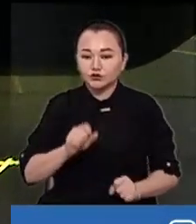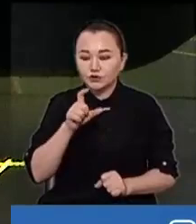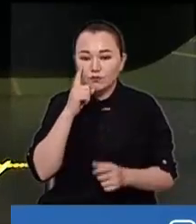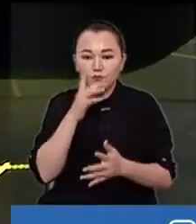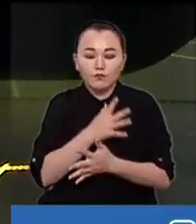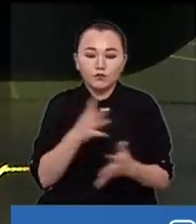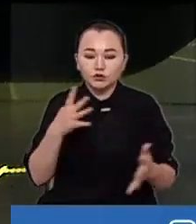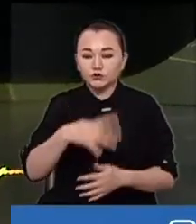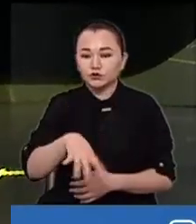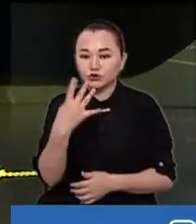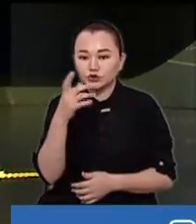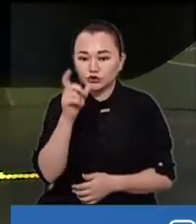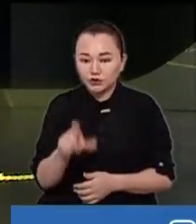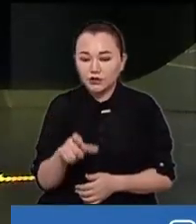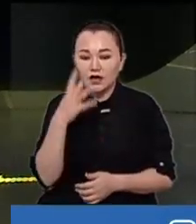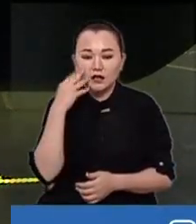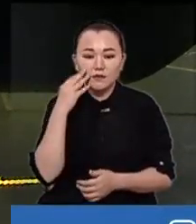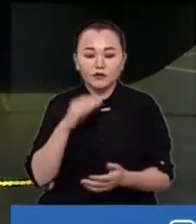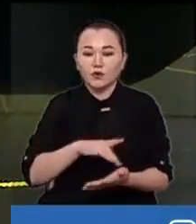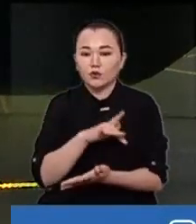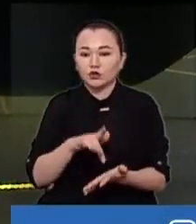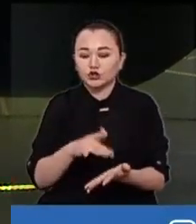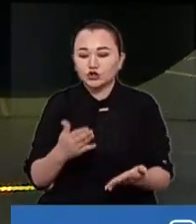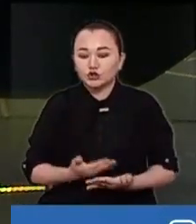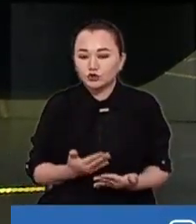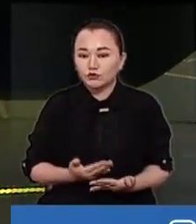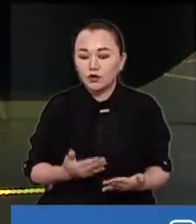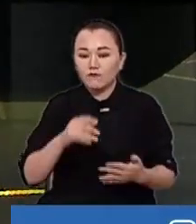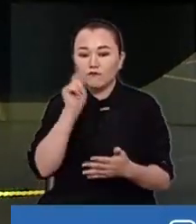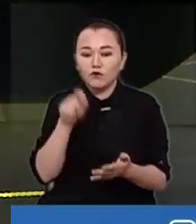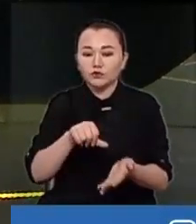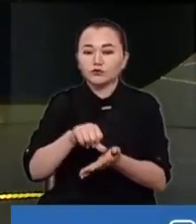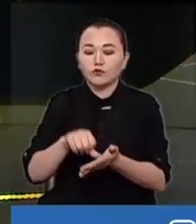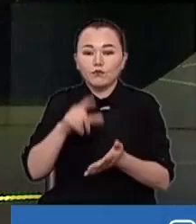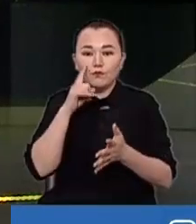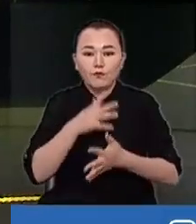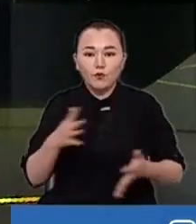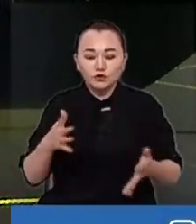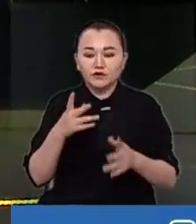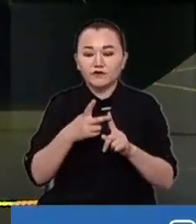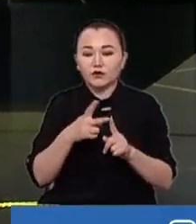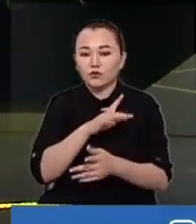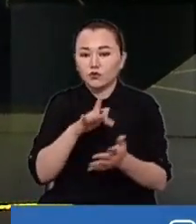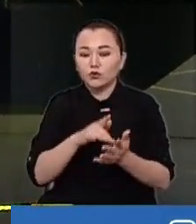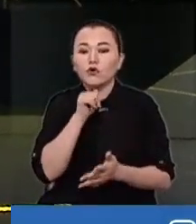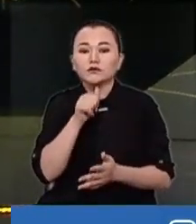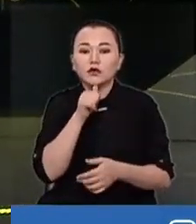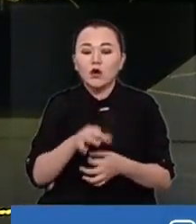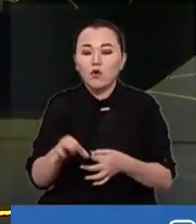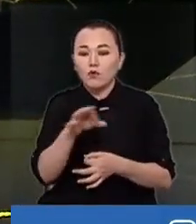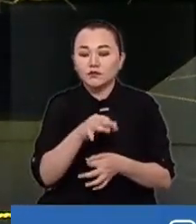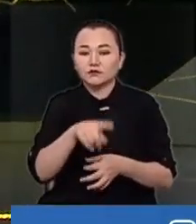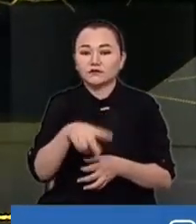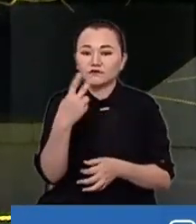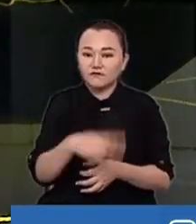яғни 44 ардагеріміз Алматы қаласында тұрады. Соғыс ардагерлері ең көп қоныстанған екінші мекен Қостанай облысы. Ол жерде